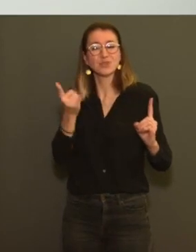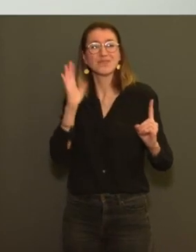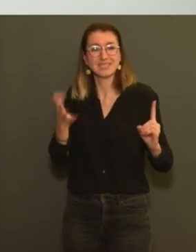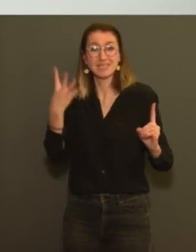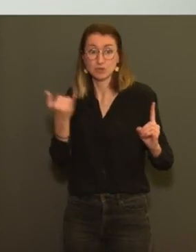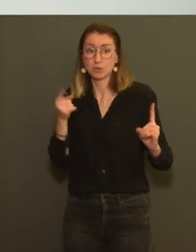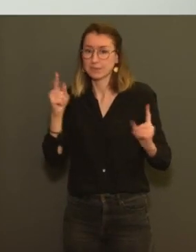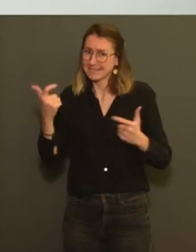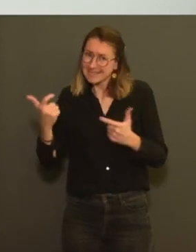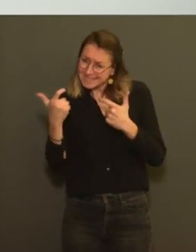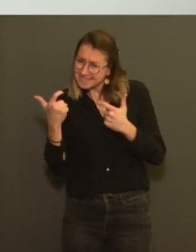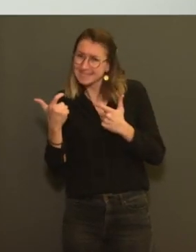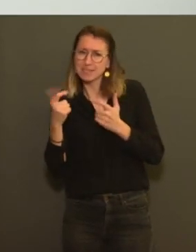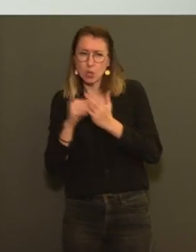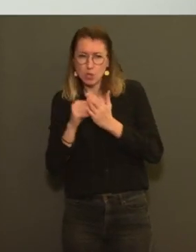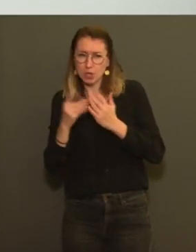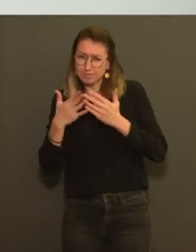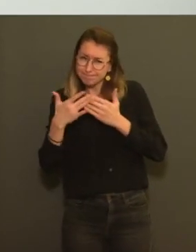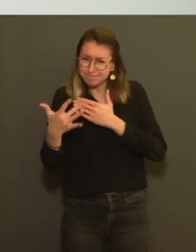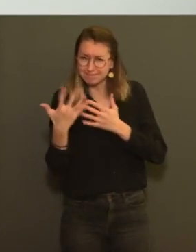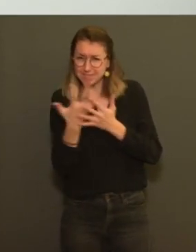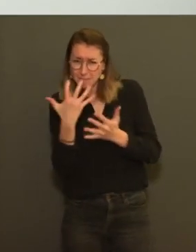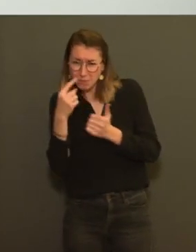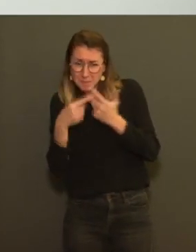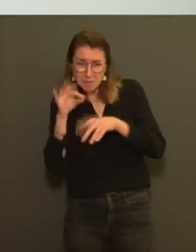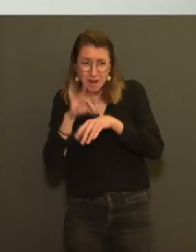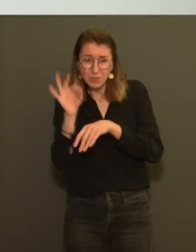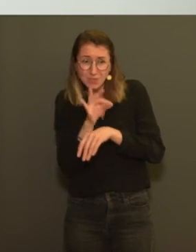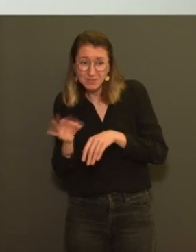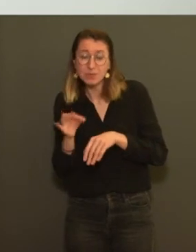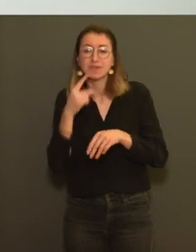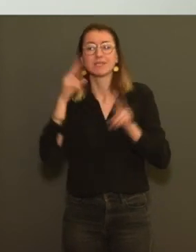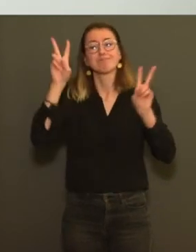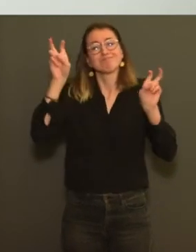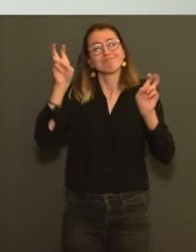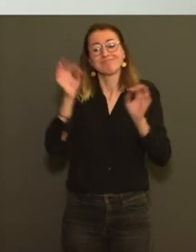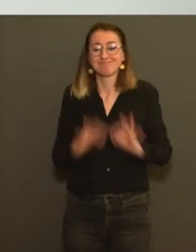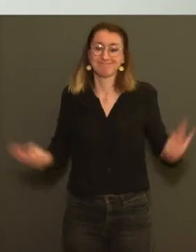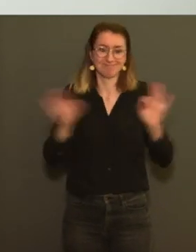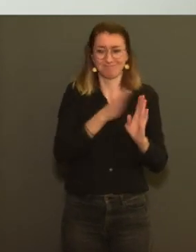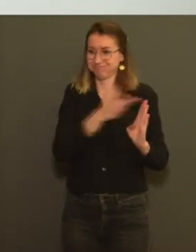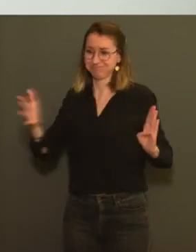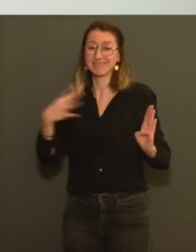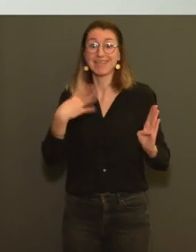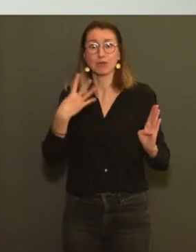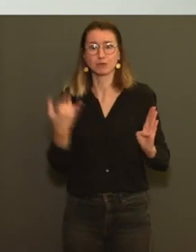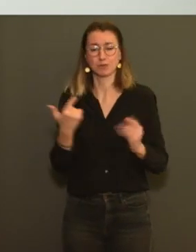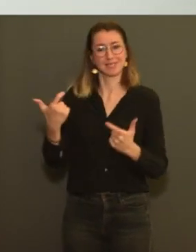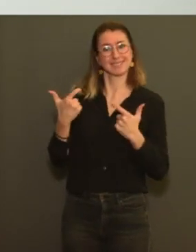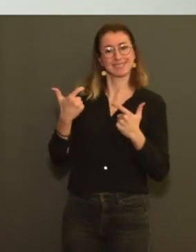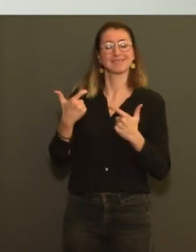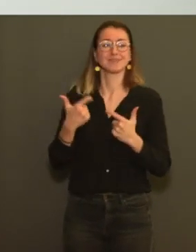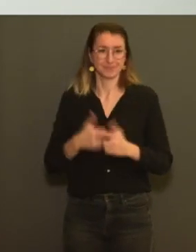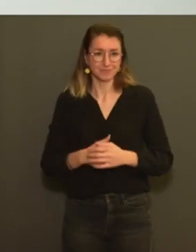je l'ai déjà dit, gardez vos distances par rapport aux personnes fragiles, évitez d'aller dans des regroupements avec